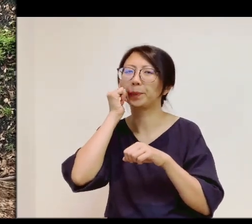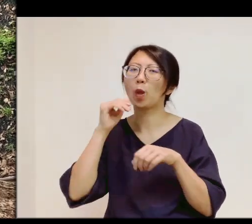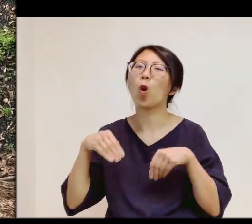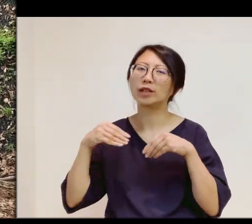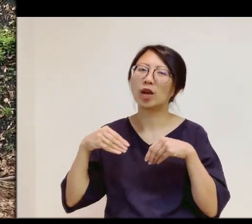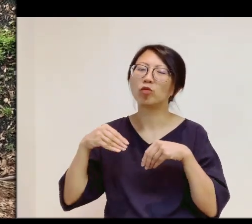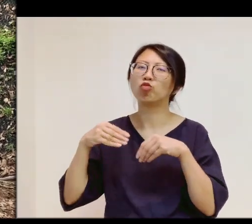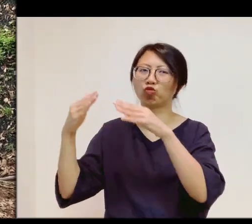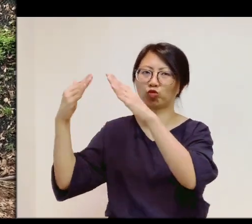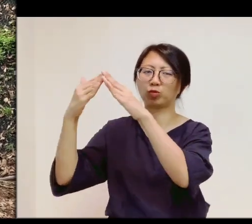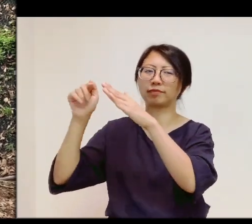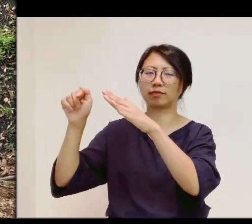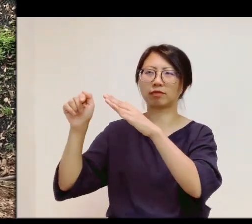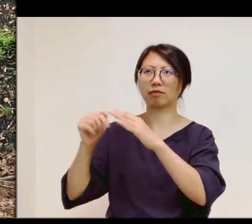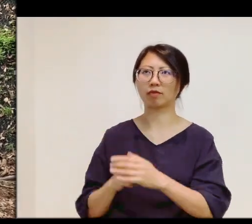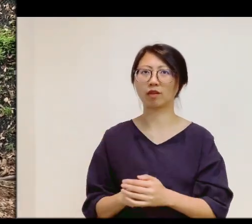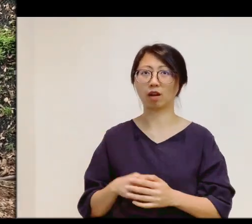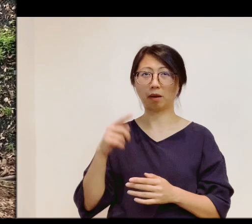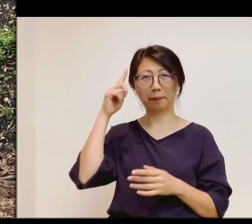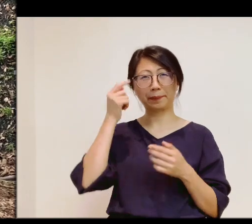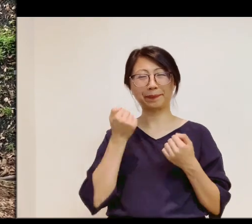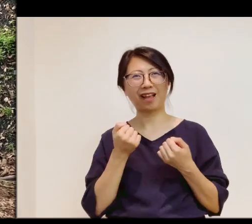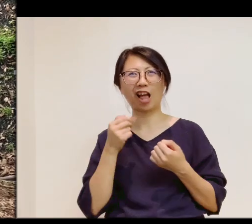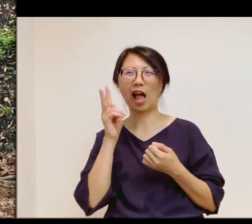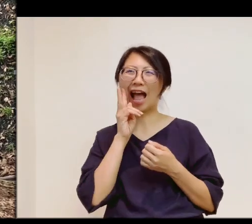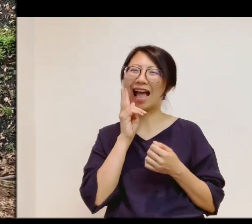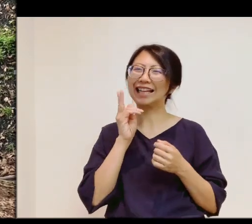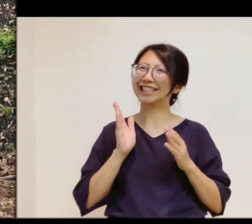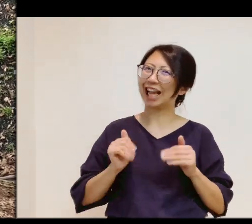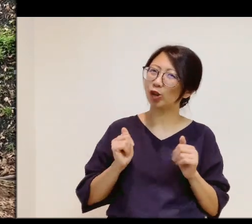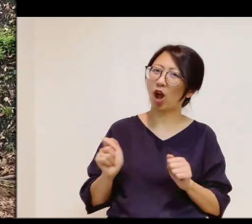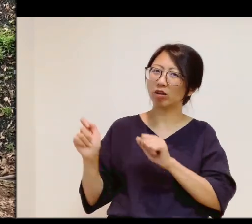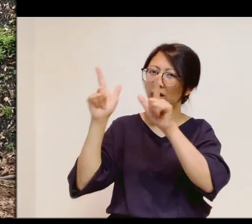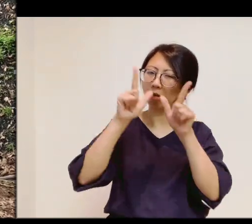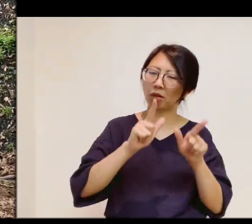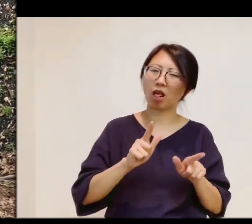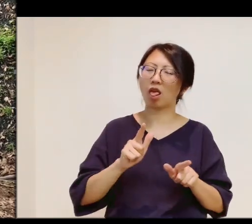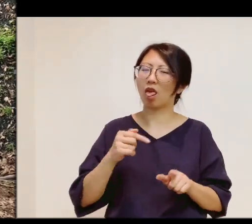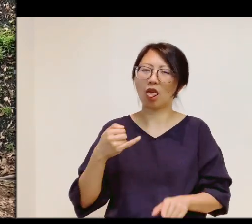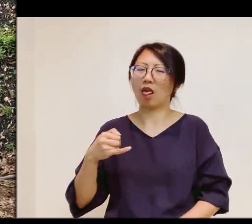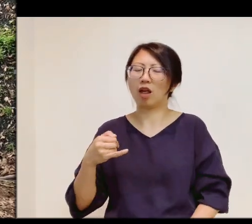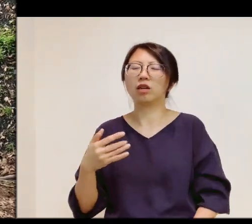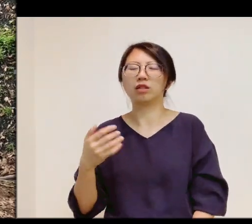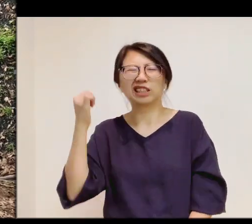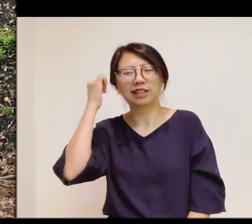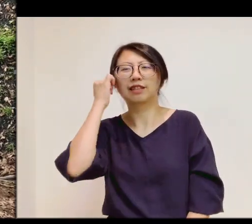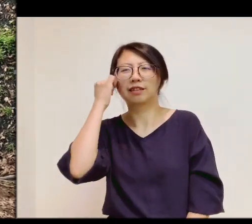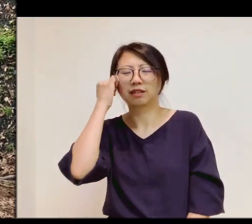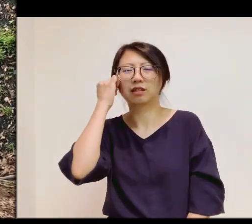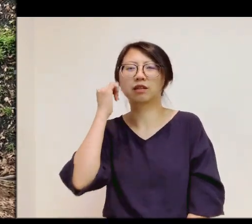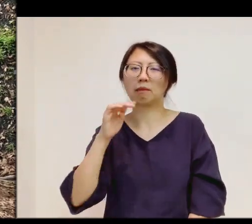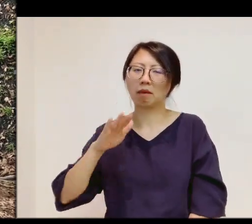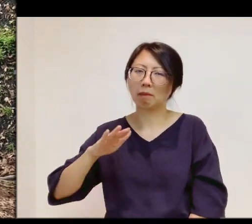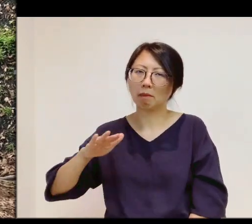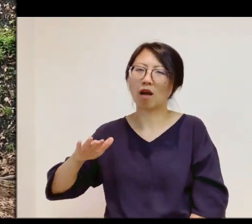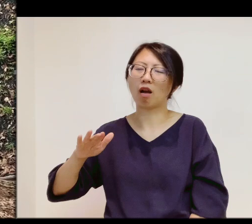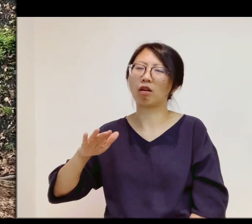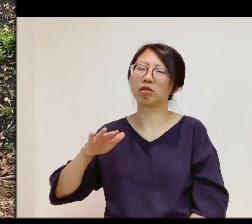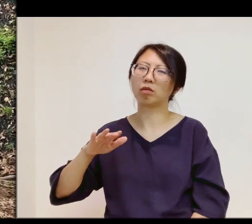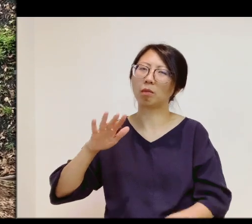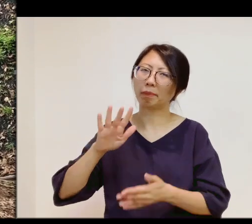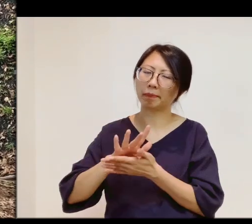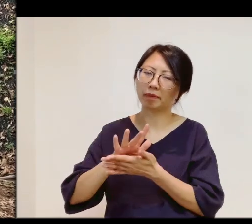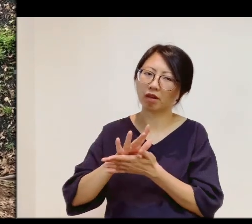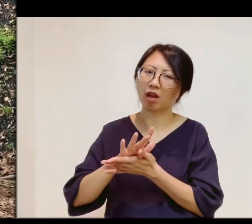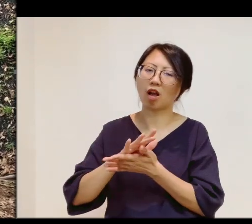佢唔係咁容易過翻一個新嘅生活嘅。佢可以過翻一個新嘅生活，係直至到咧佢個仔仔出世